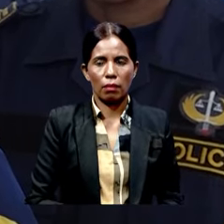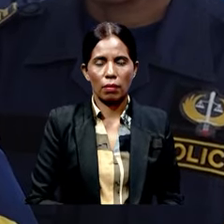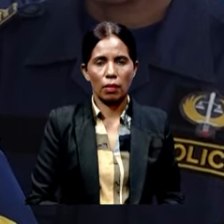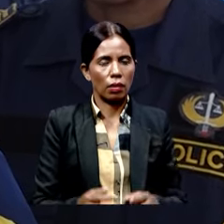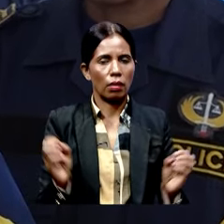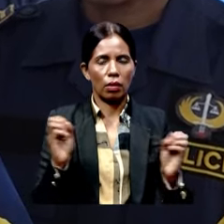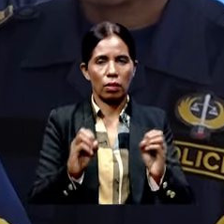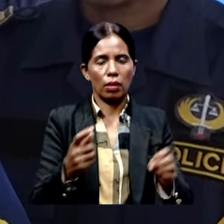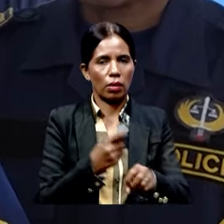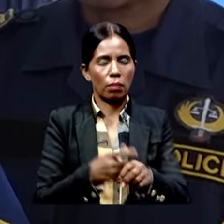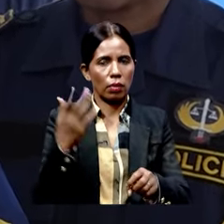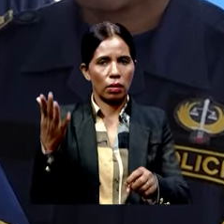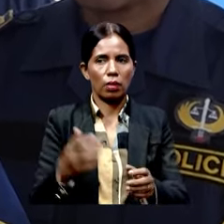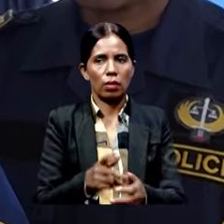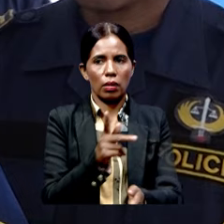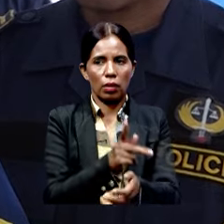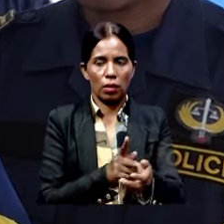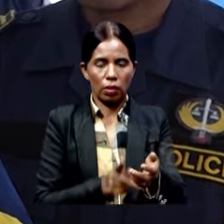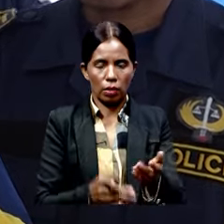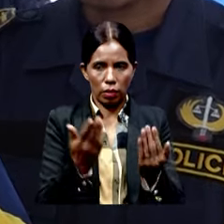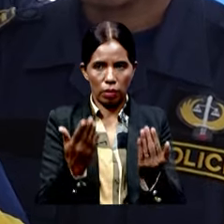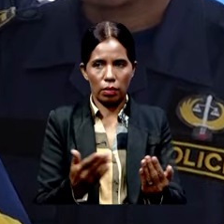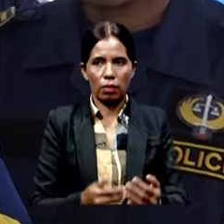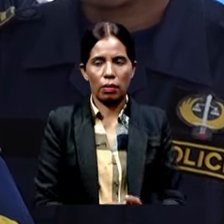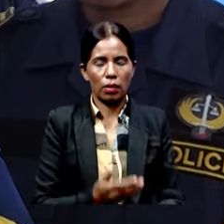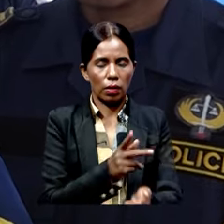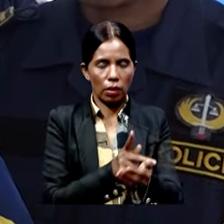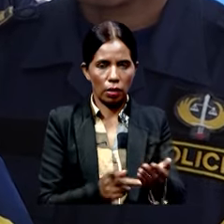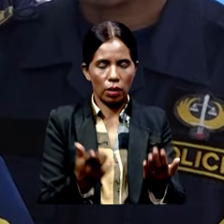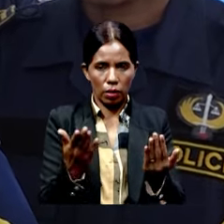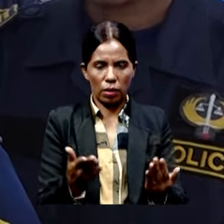i momento nebar la ia kanek kamane kanek kikuan